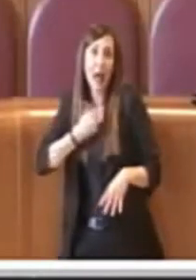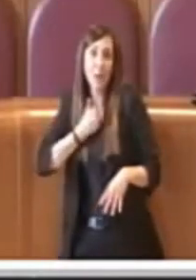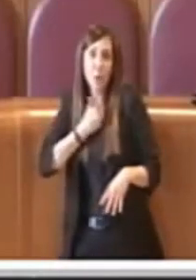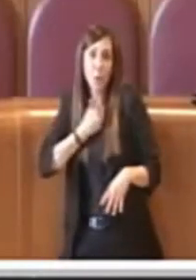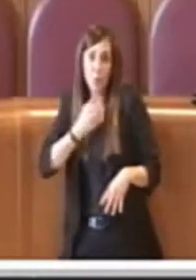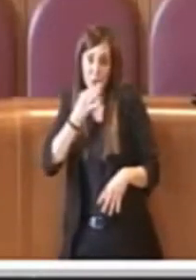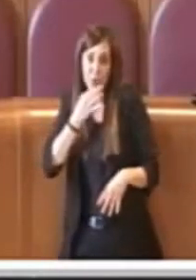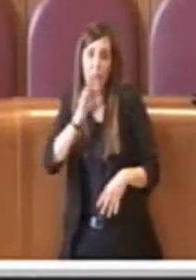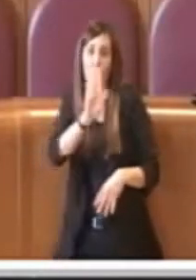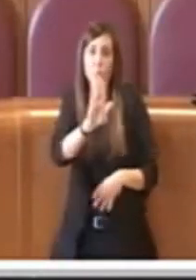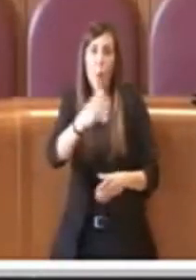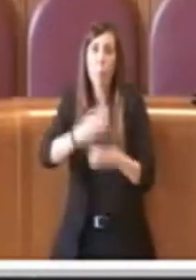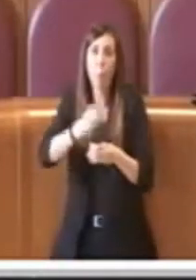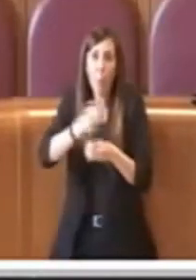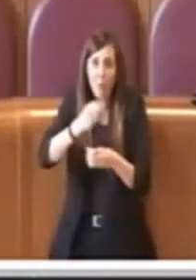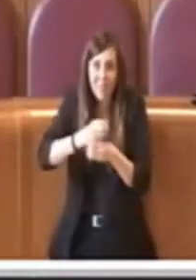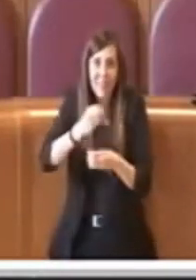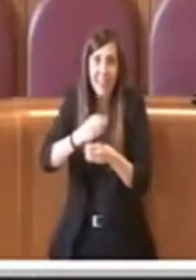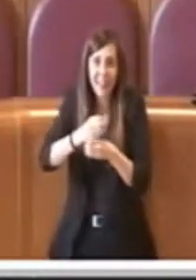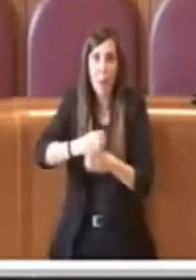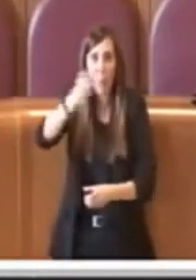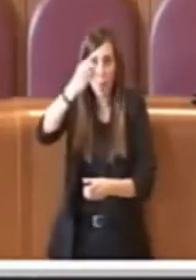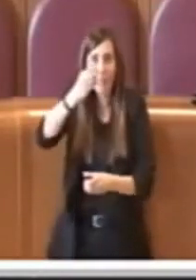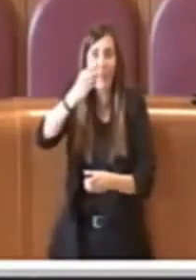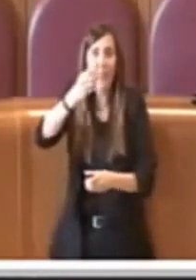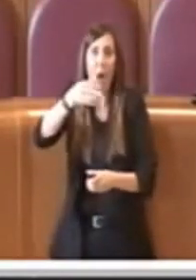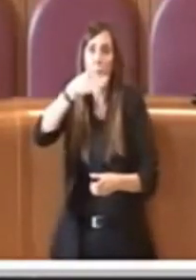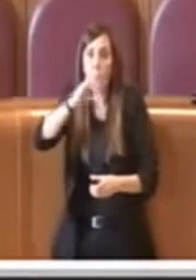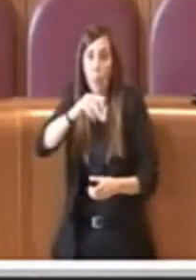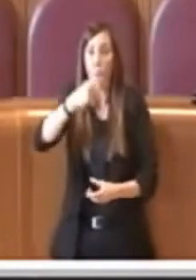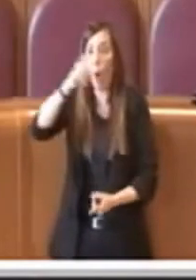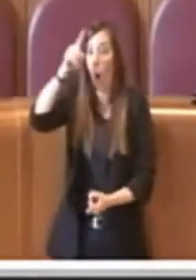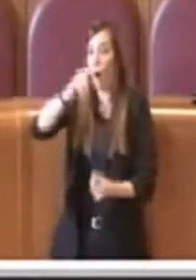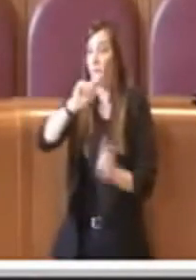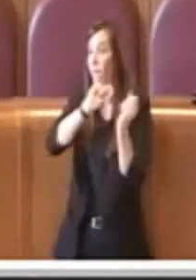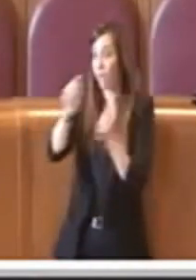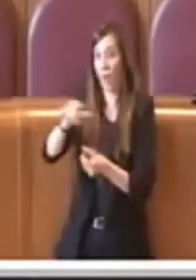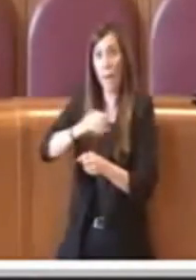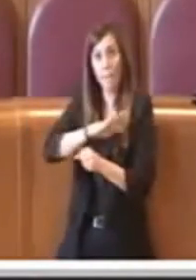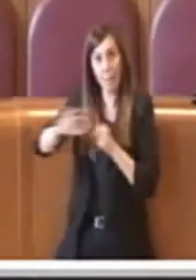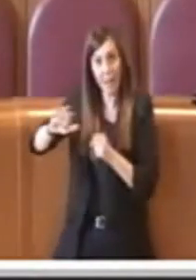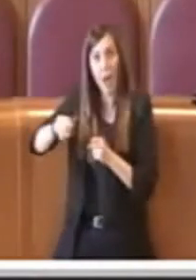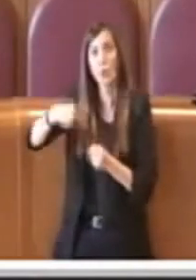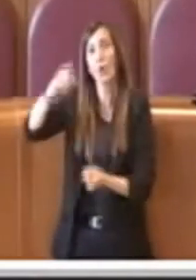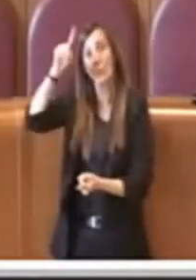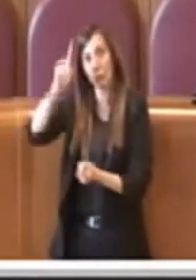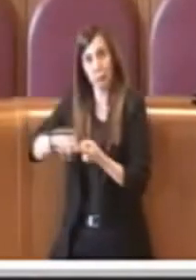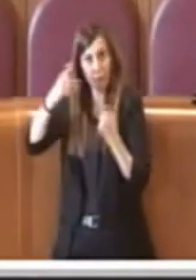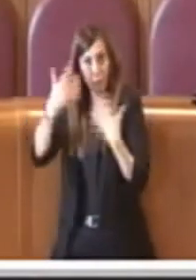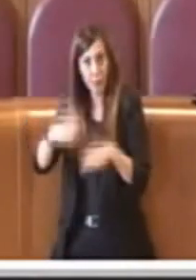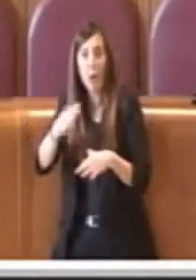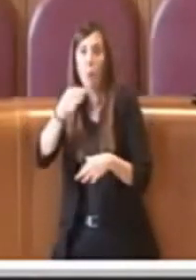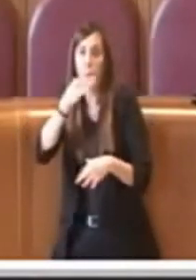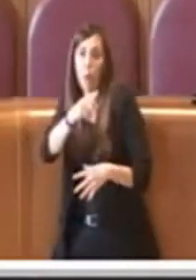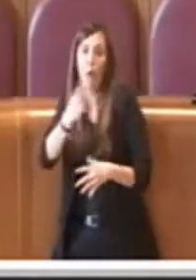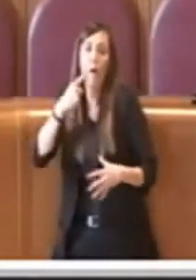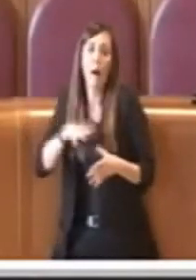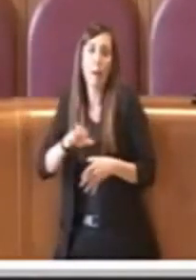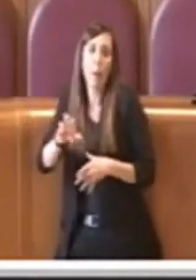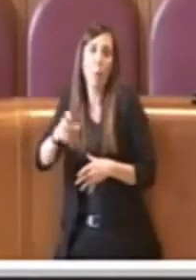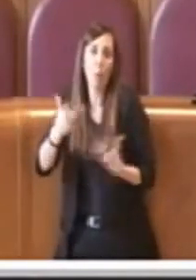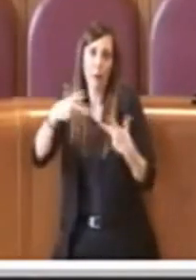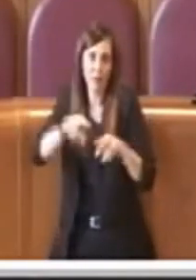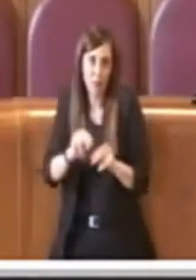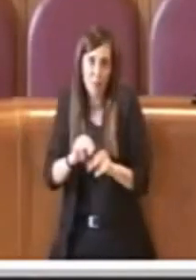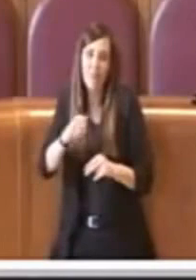contenitori e poterli riempire di nuovo è un sistema articolato e complesso purtroppo il sistema economico